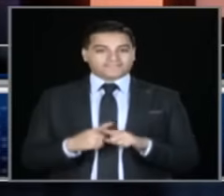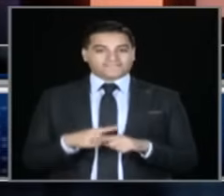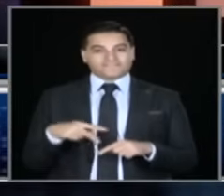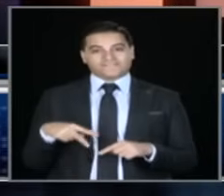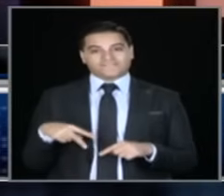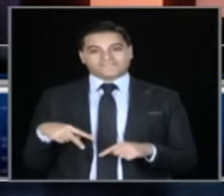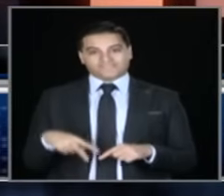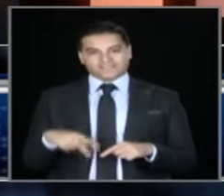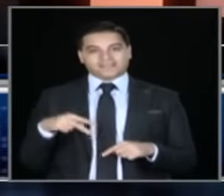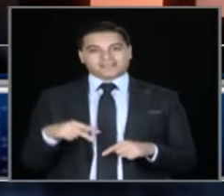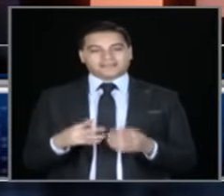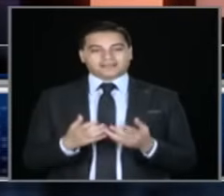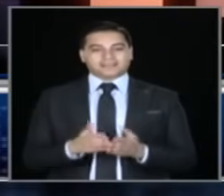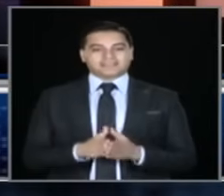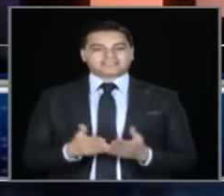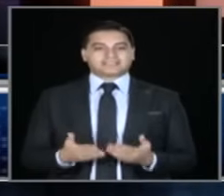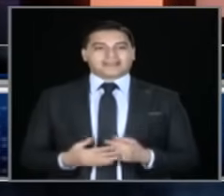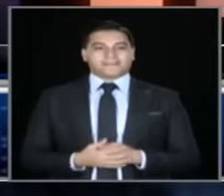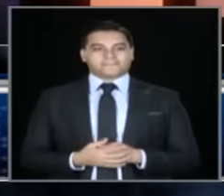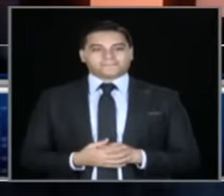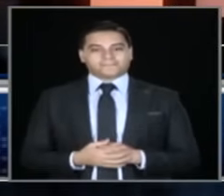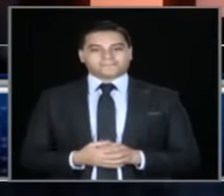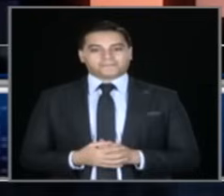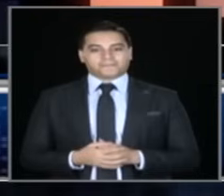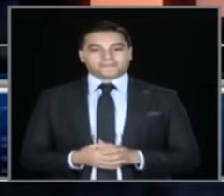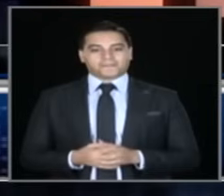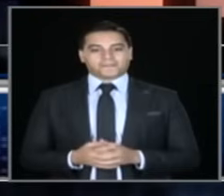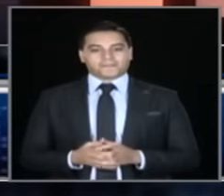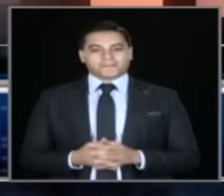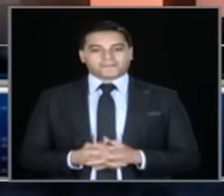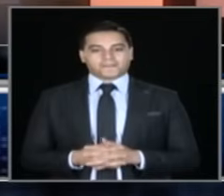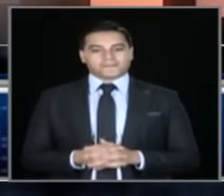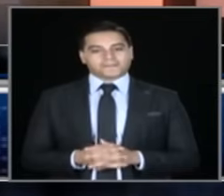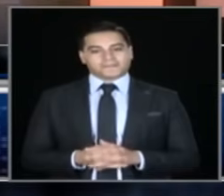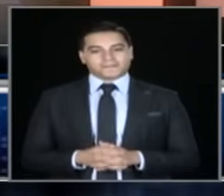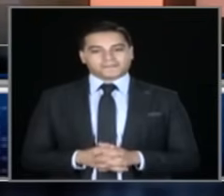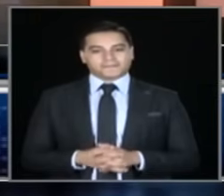88 في 8 يساوي كام؟